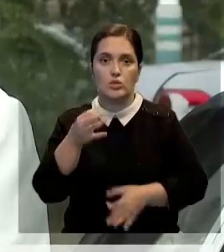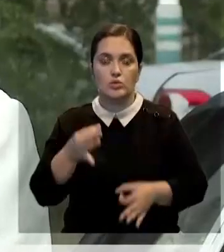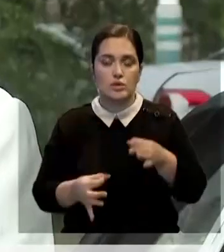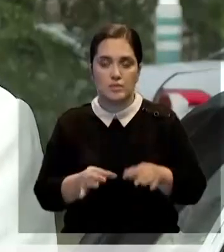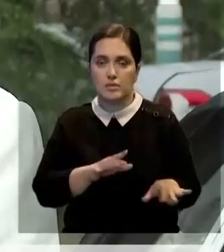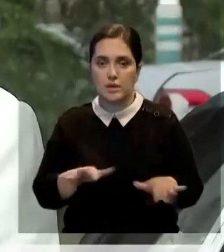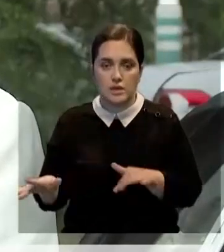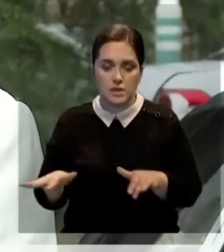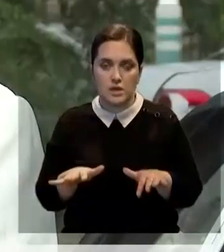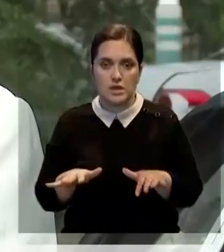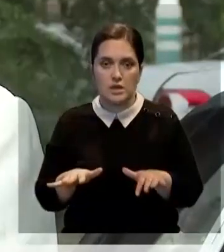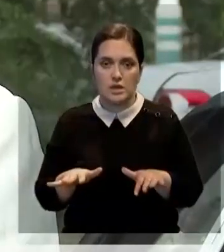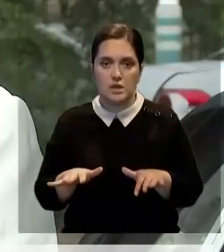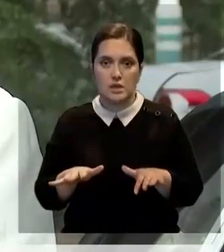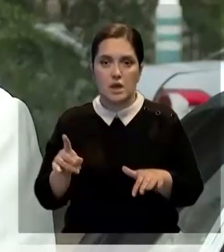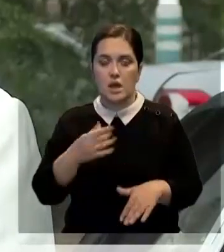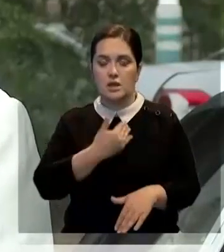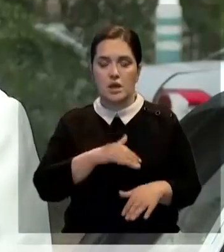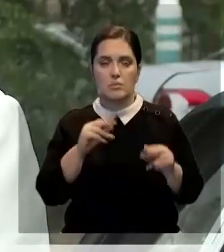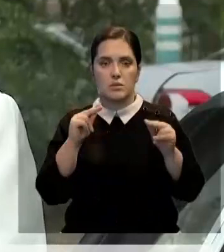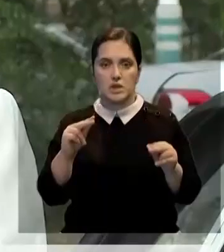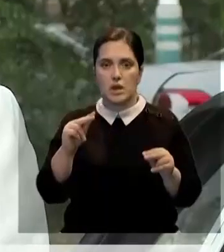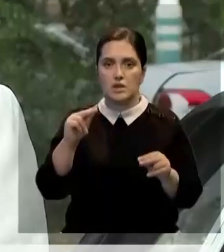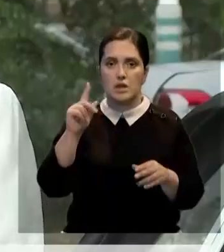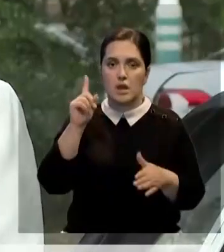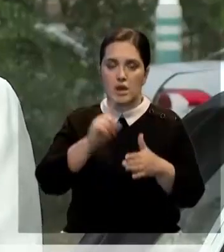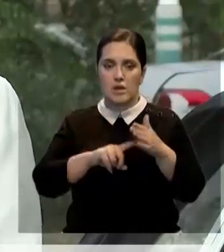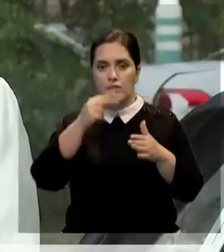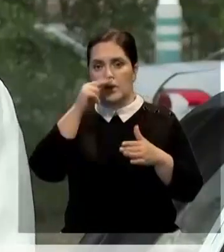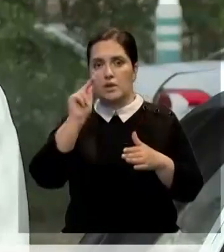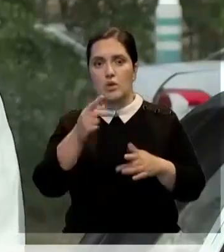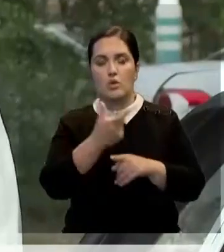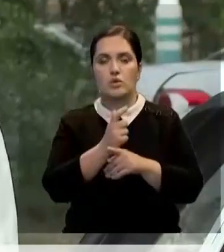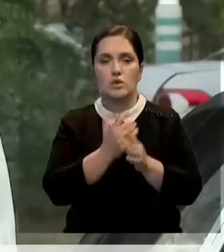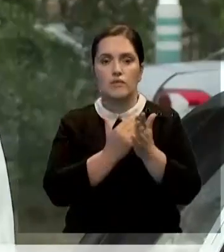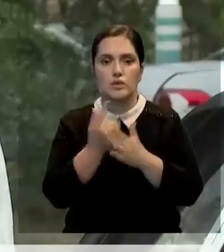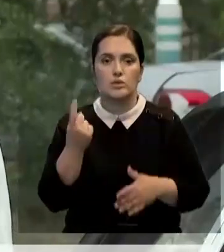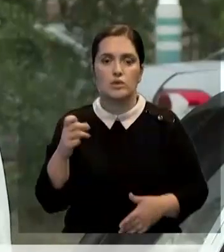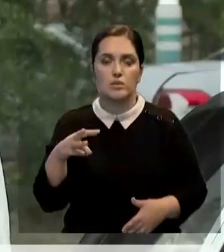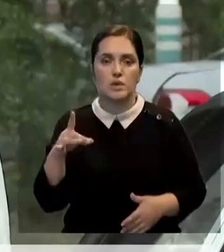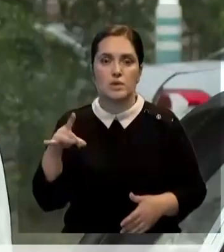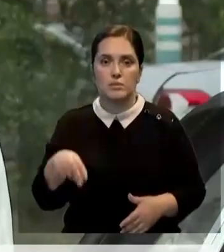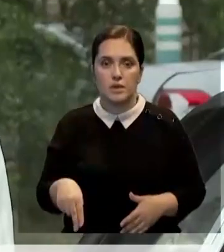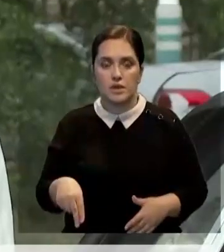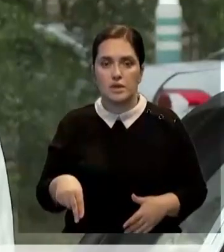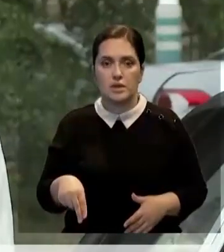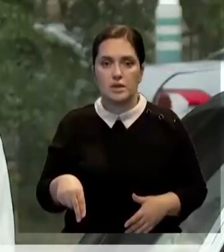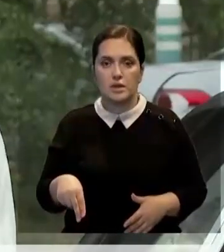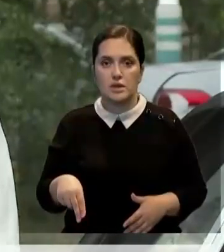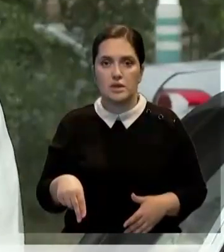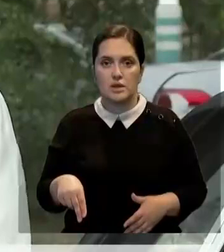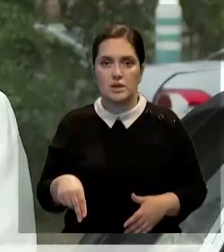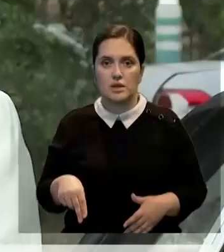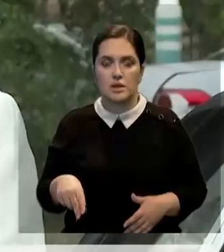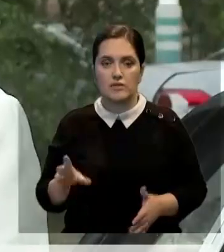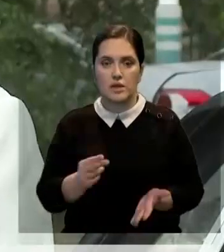процессов. Поэтому они не хотят признавать вину, потому что штрафные санкции очень высокие, 100 МРП. И чаще всего, да, даже при